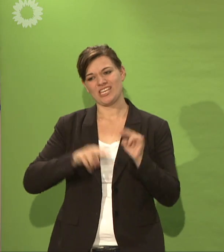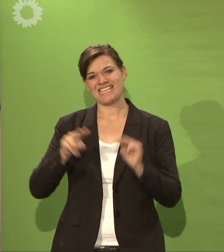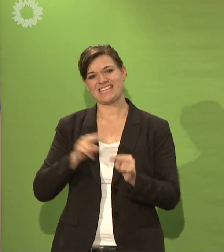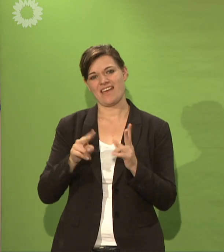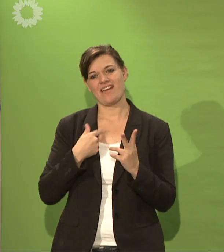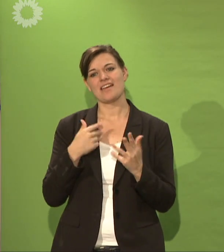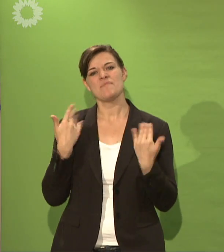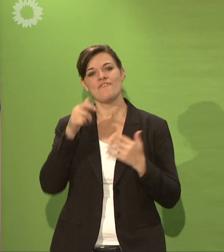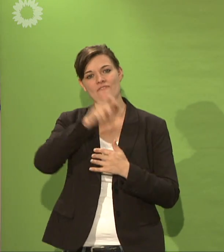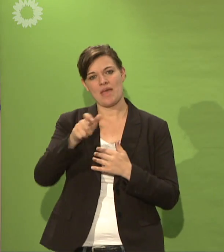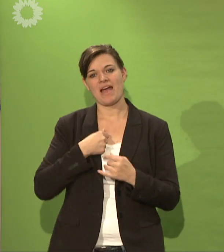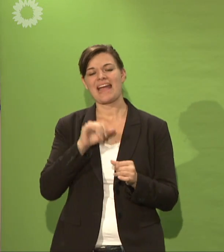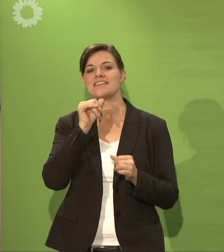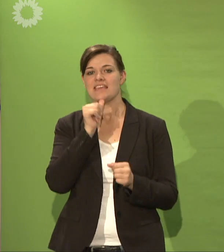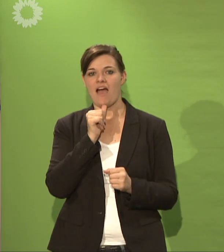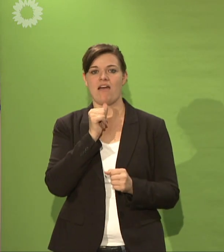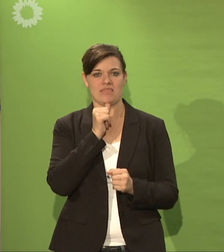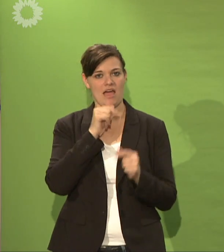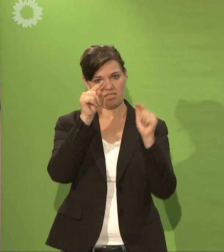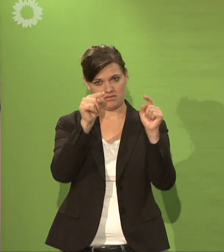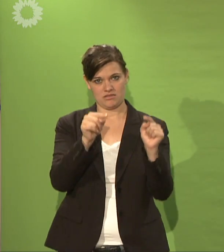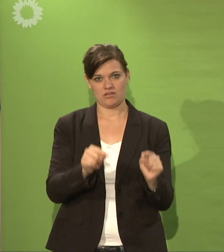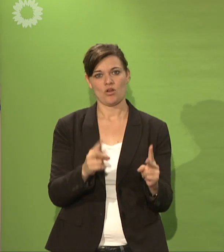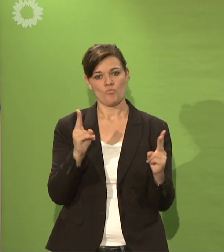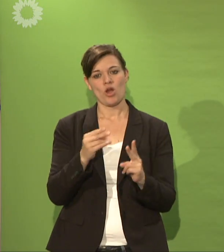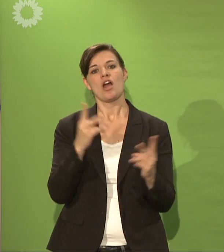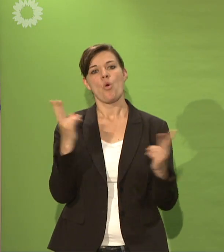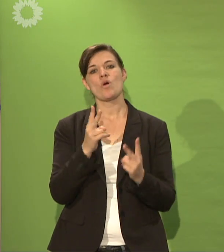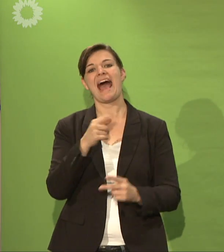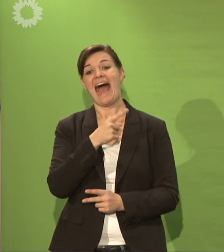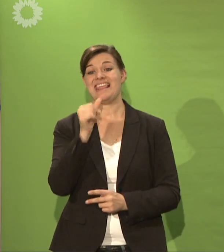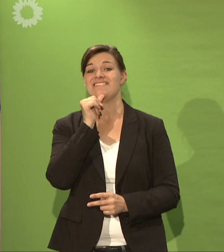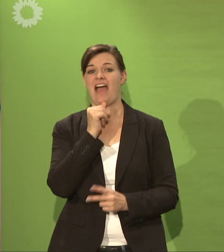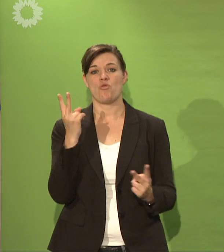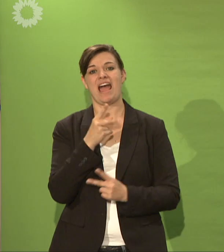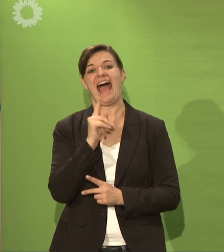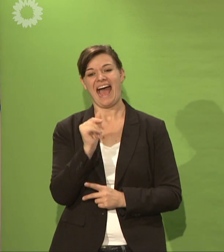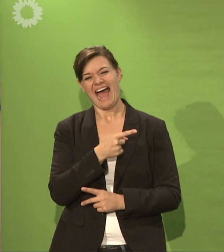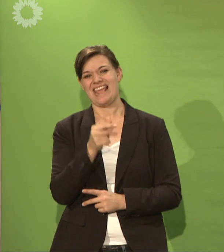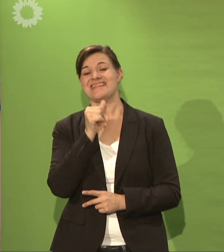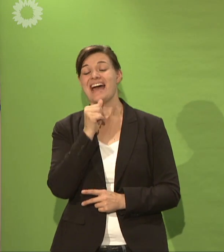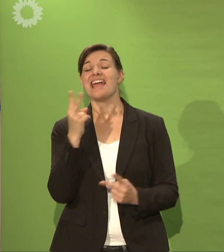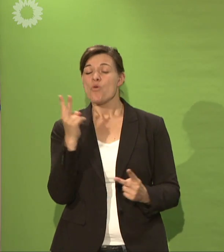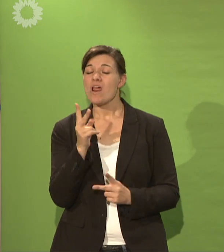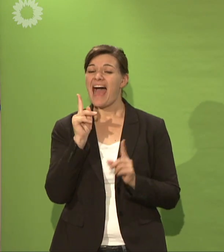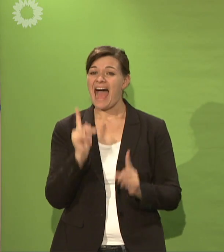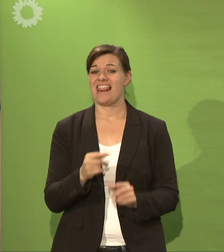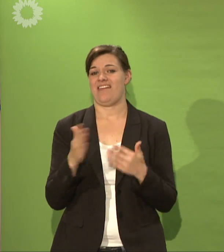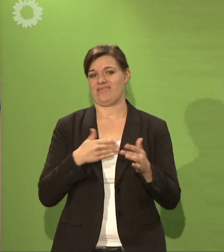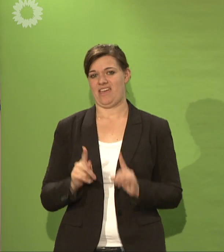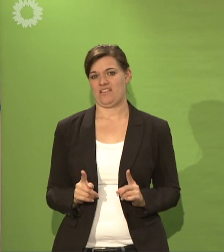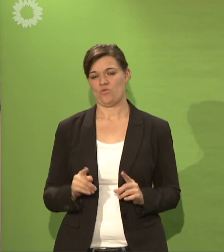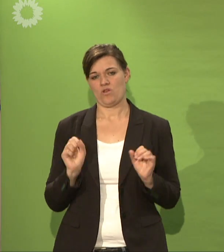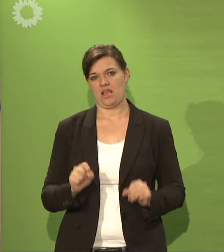Enthaltung bewerten im Grunde genommen oder alle Ja, alle Nein oder alle Enthaltung machen. Und weil jetzt